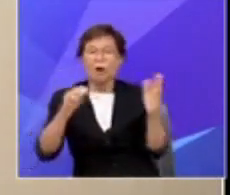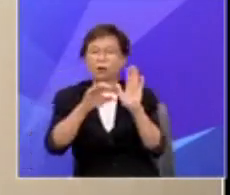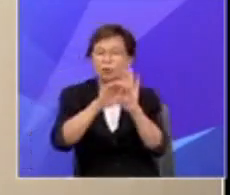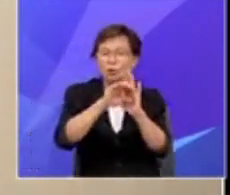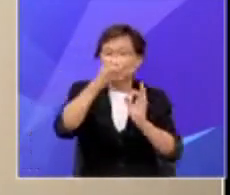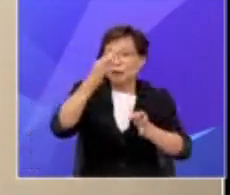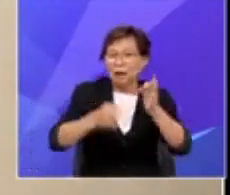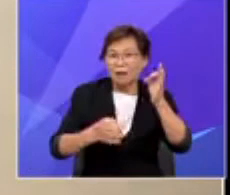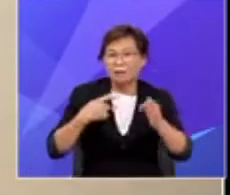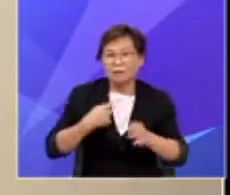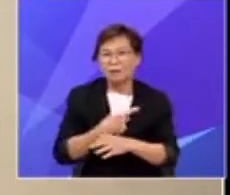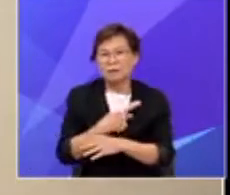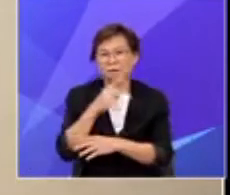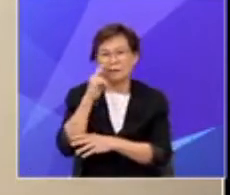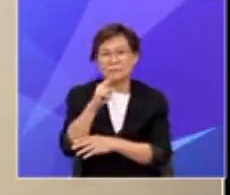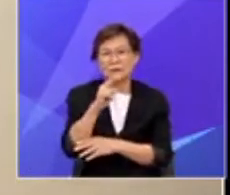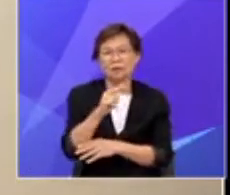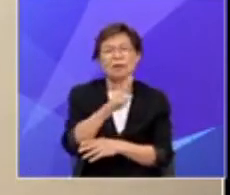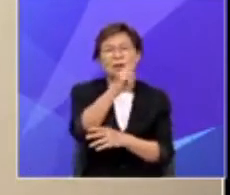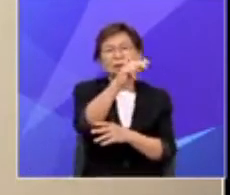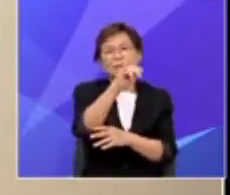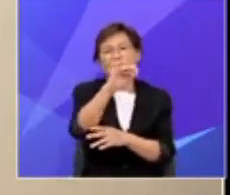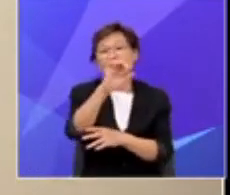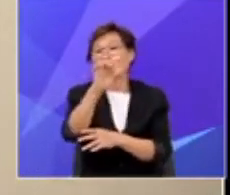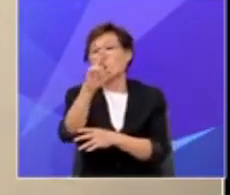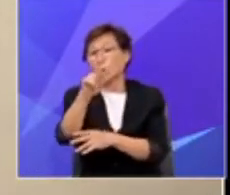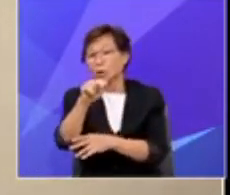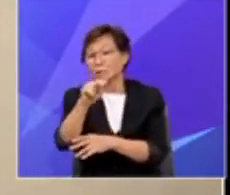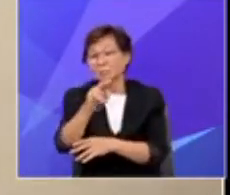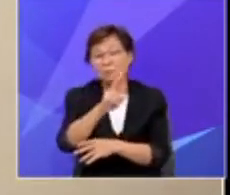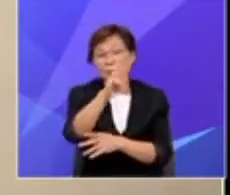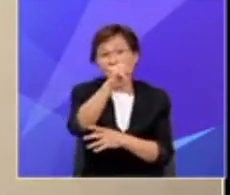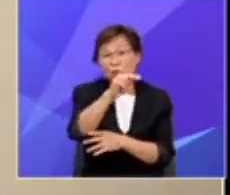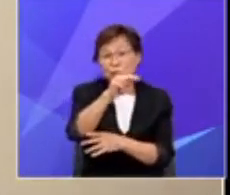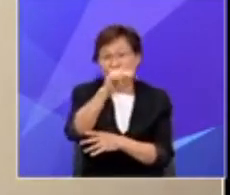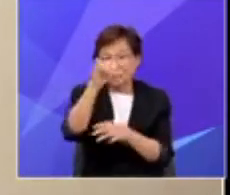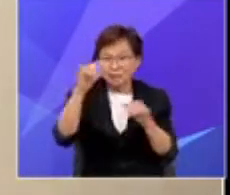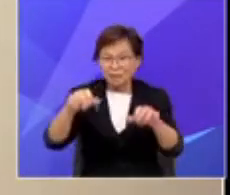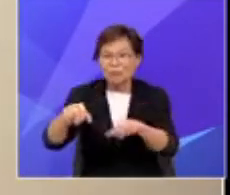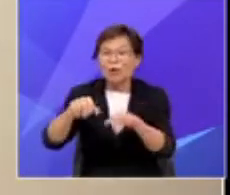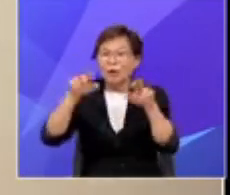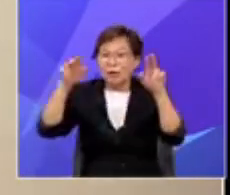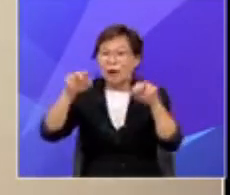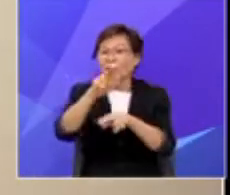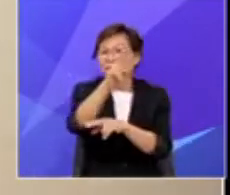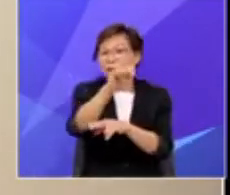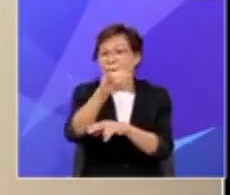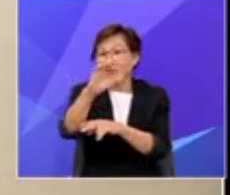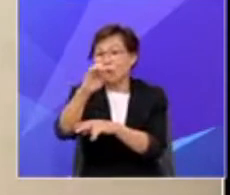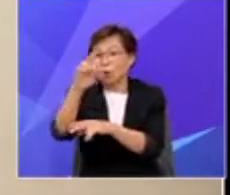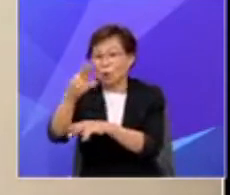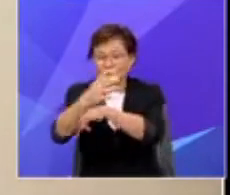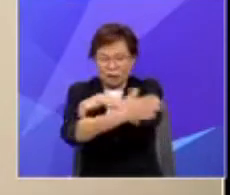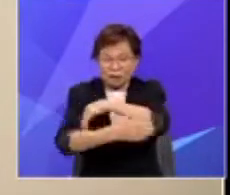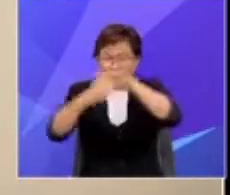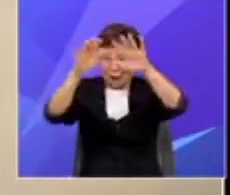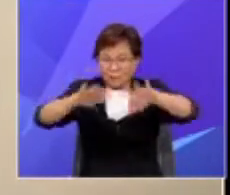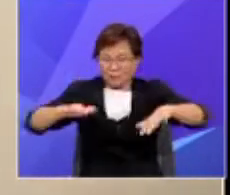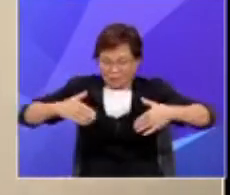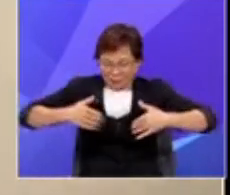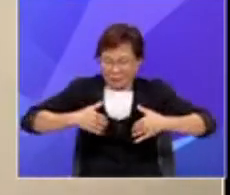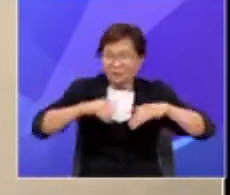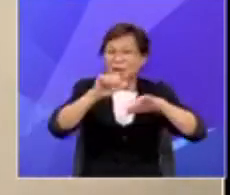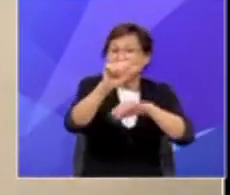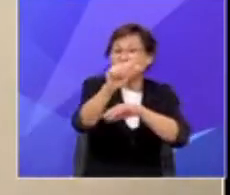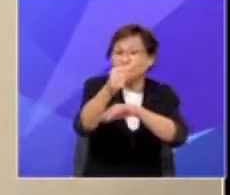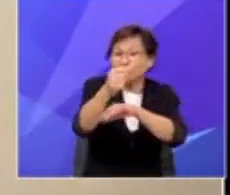sebagai contohnya kalau kita lihat-lihat yunikon ampe akhirnya kita melihat negara ASEAN gitu mempunyain 10